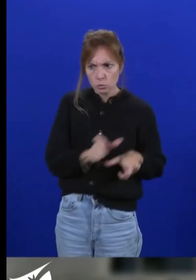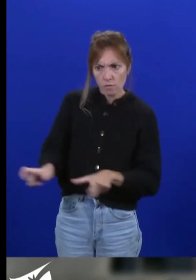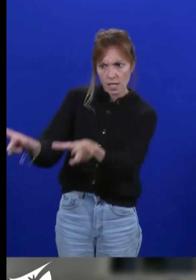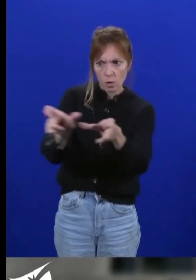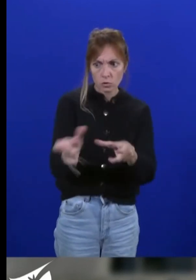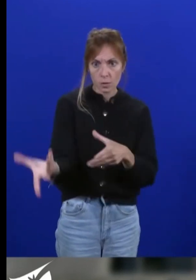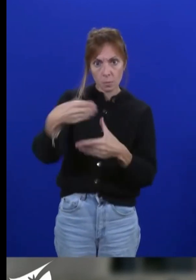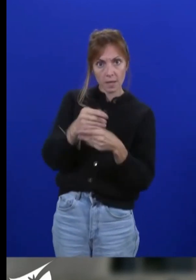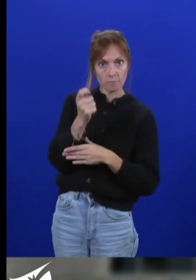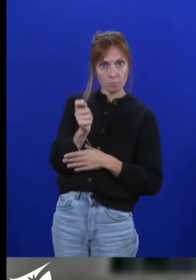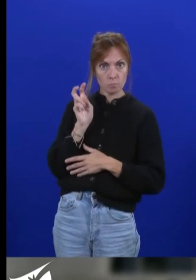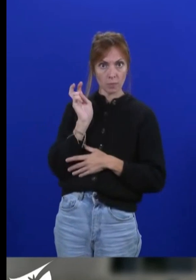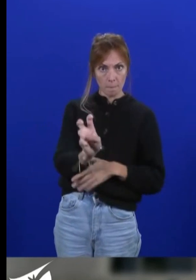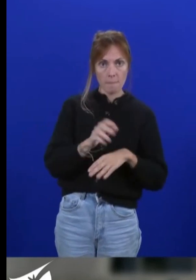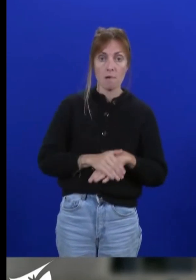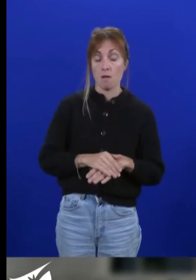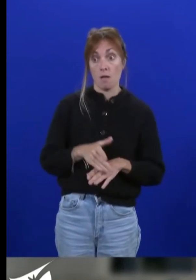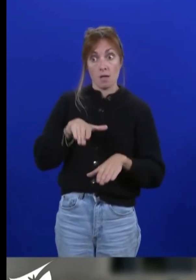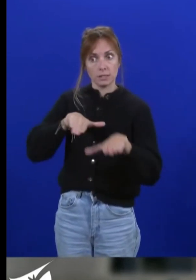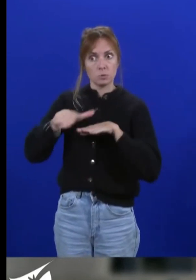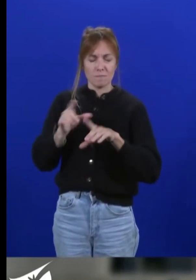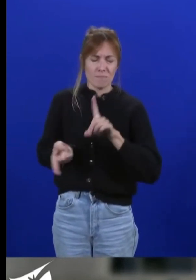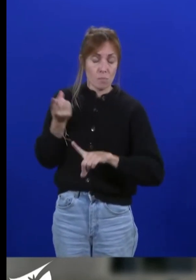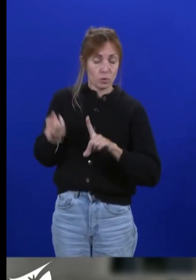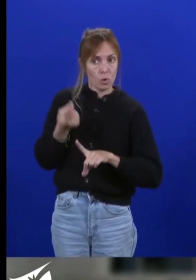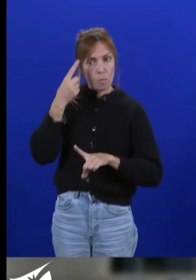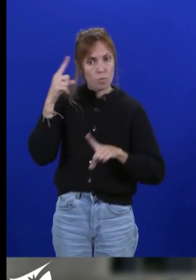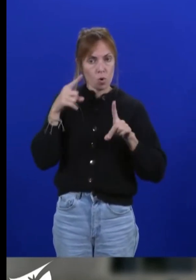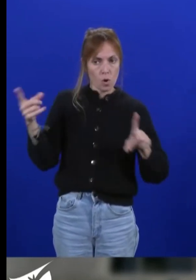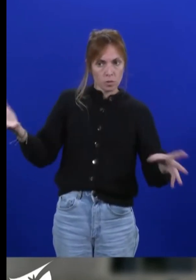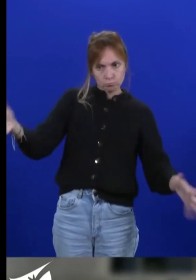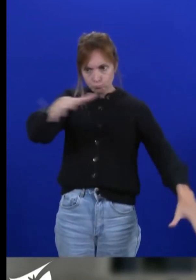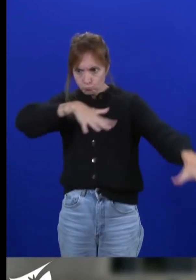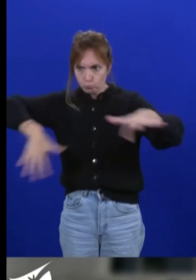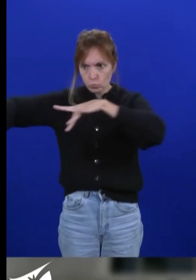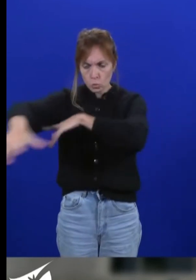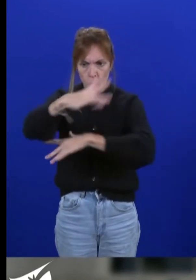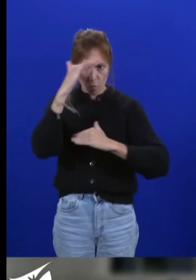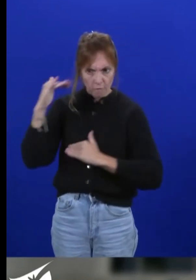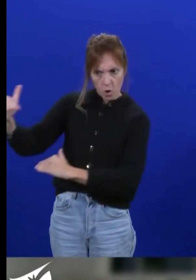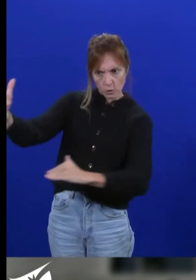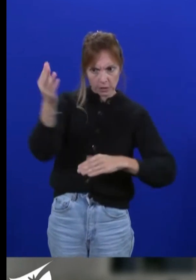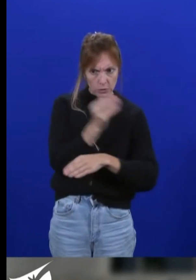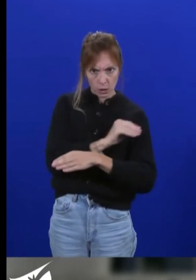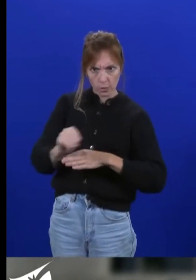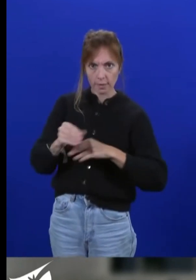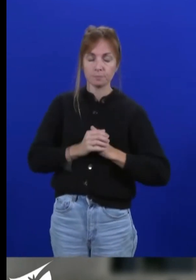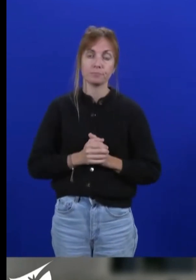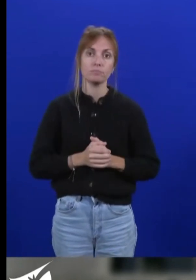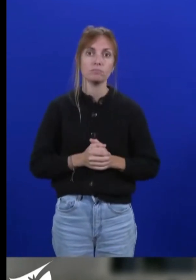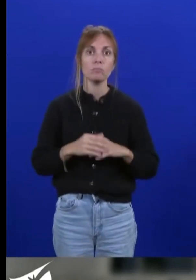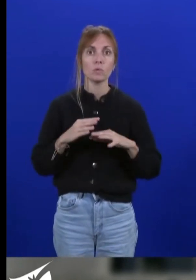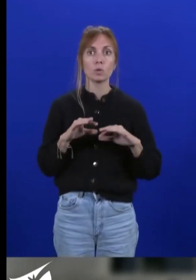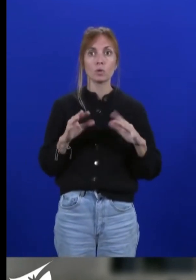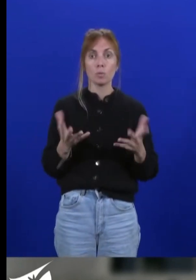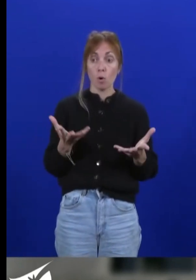véhicules. Ces dispositifs sont essentiels pour instaurer un climat de confiance auprès des usagers. Pour encourager